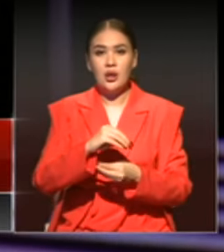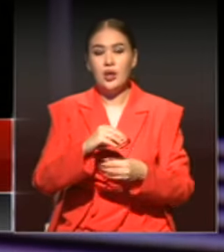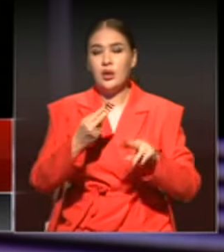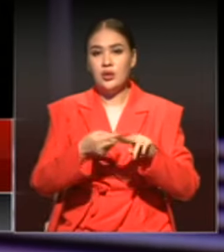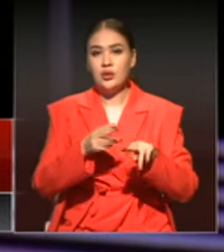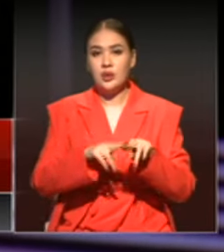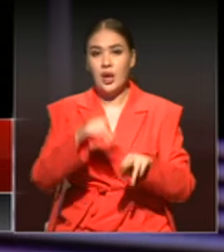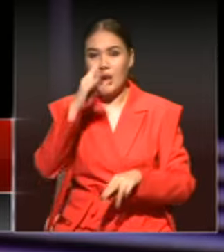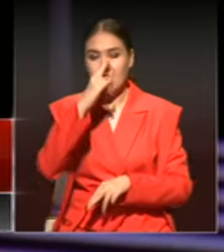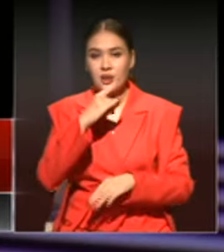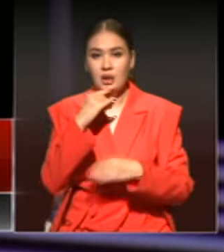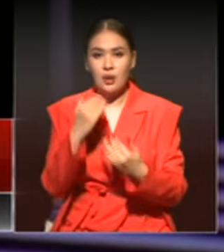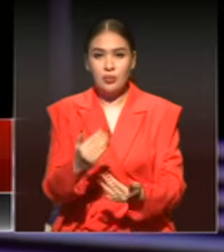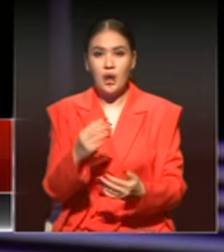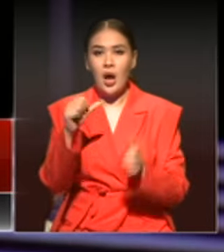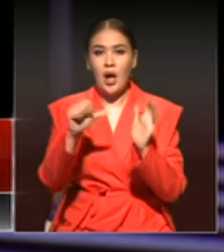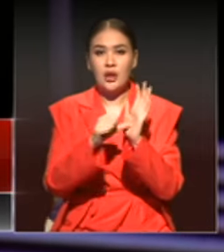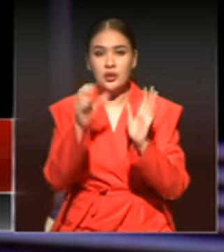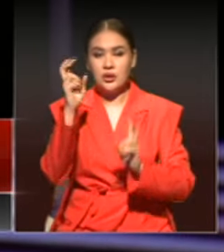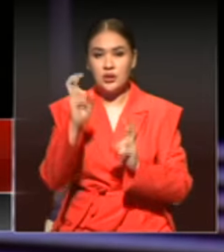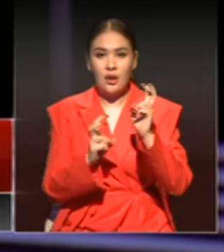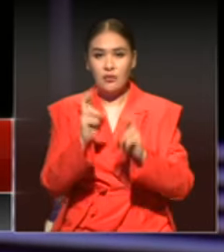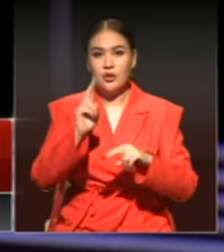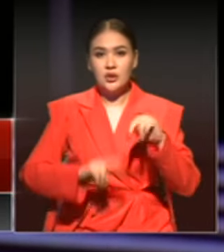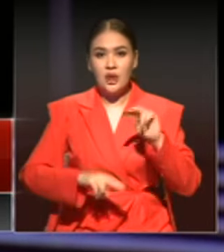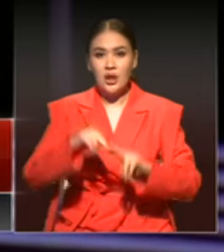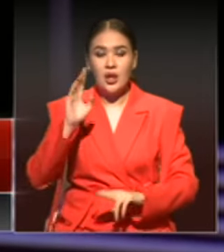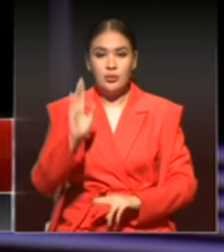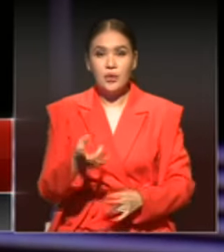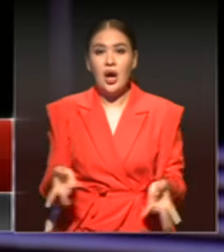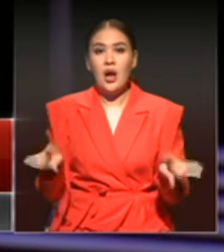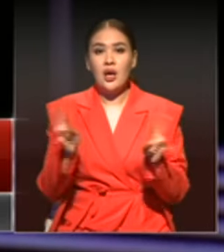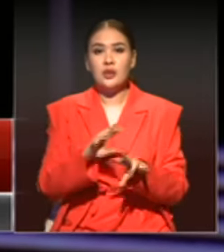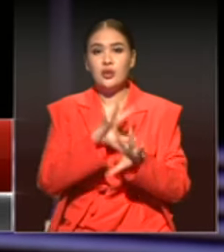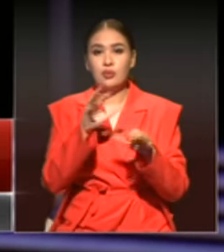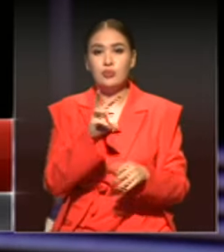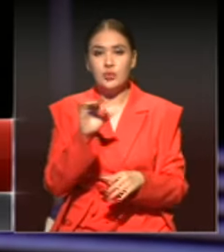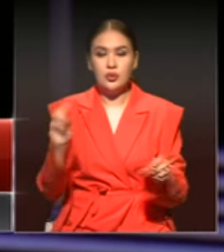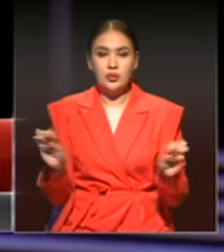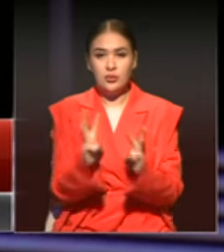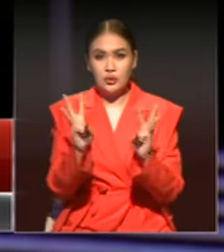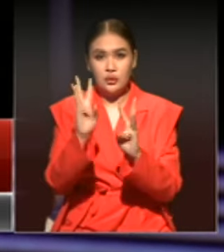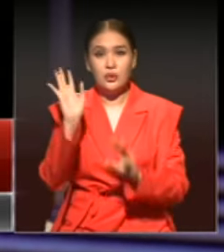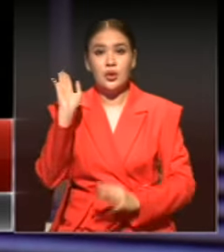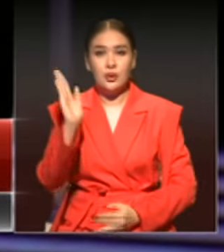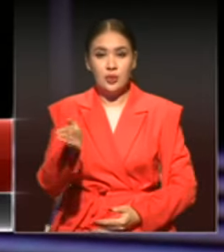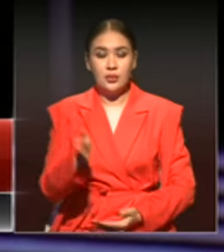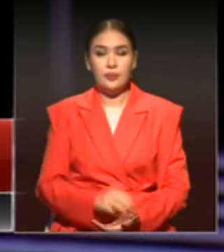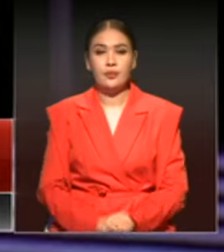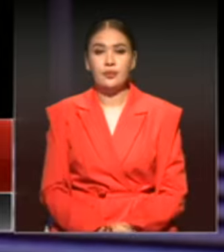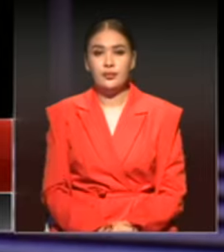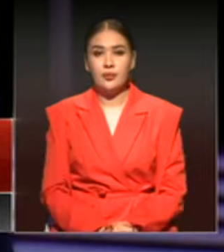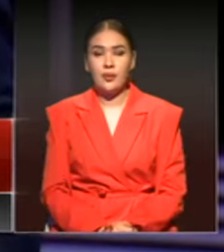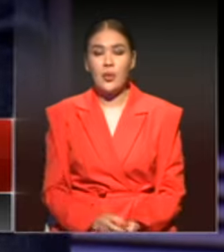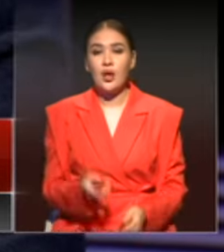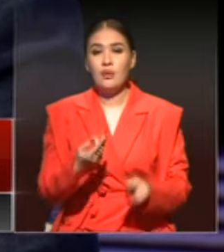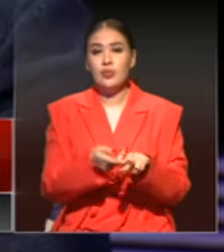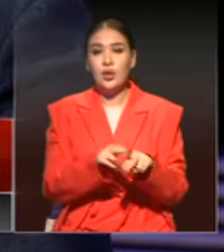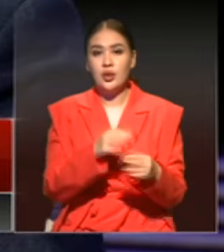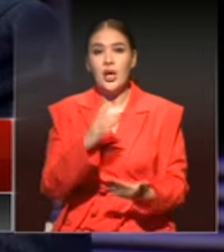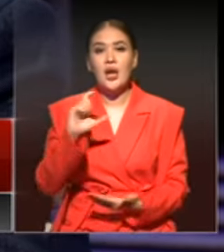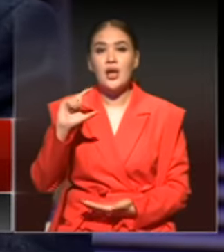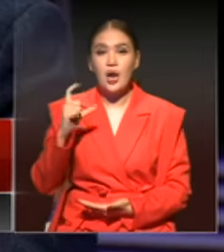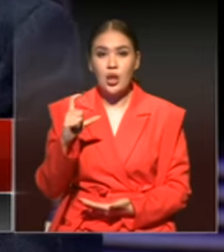жерлерде мысалы Қазақстан бойынша 6 зауыт саламыз, сол жерлерде жаңа қалған қалдықтардың көбісін өртейміз. Бұған